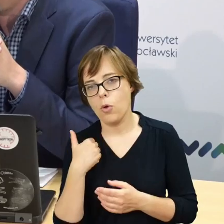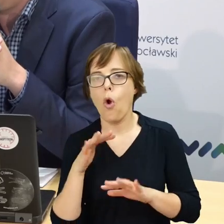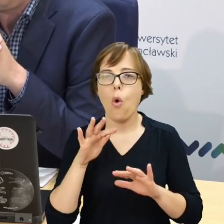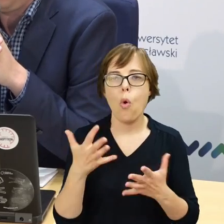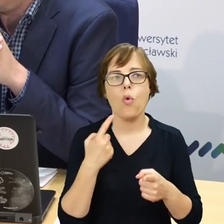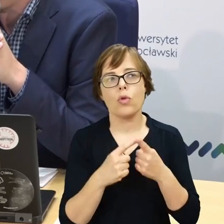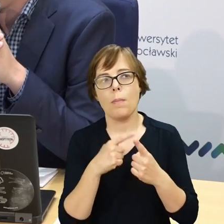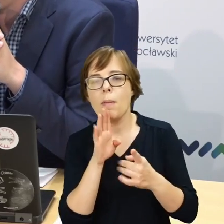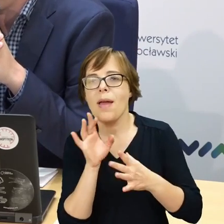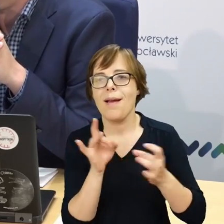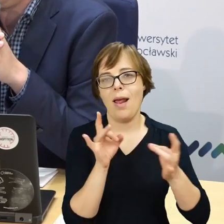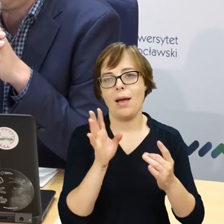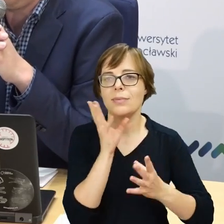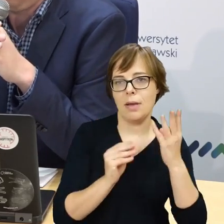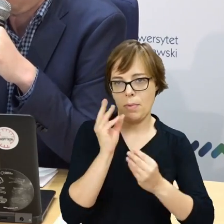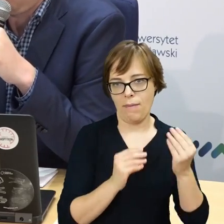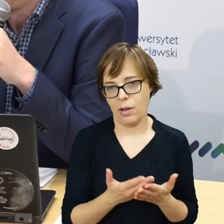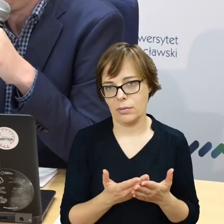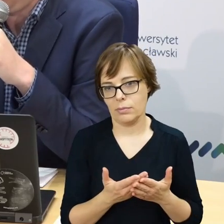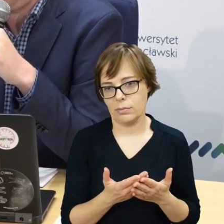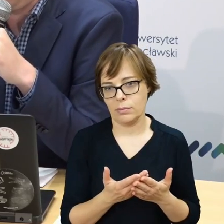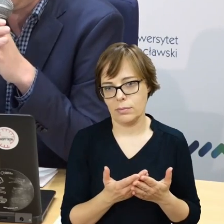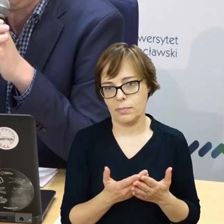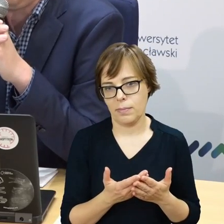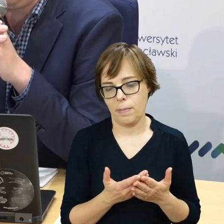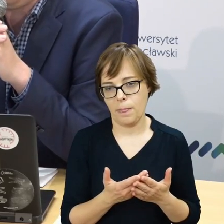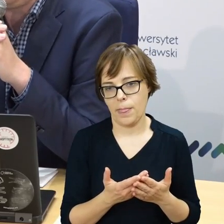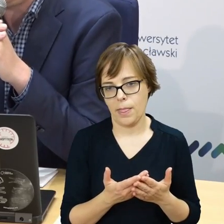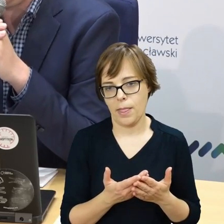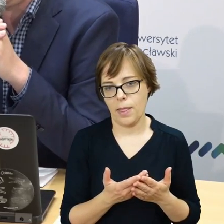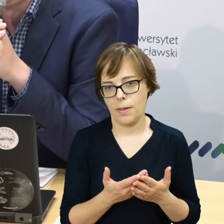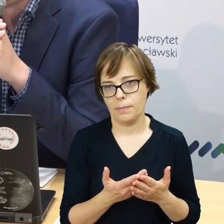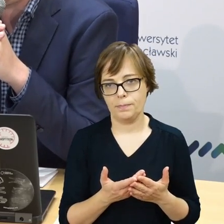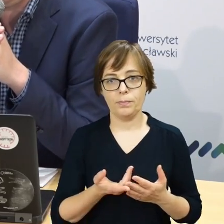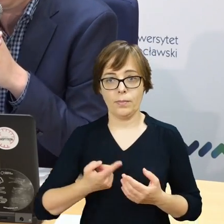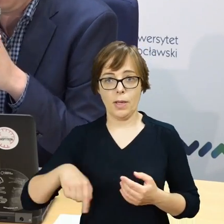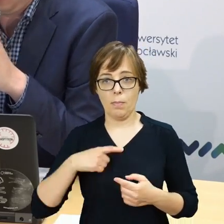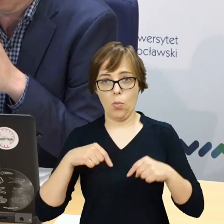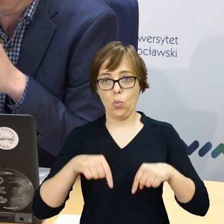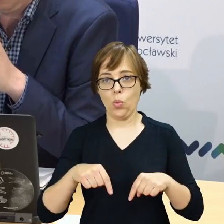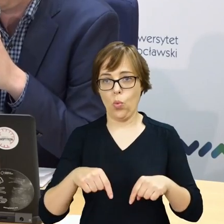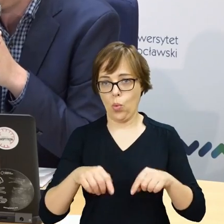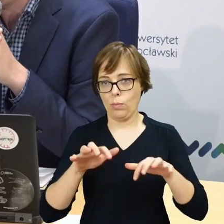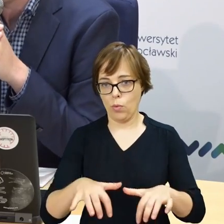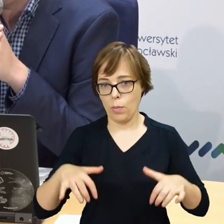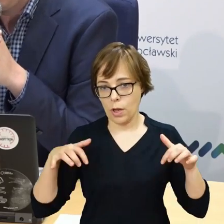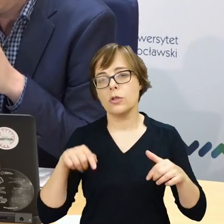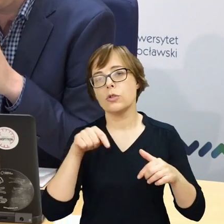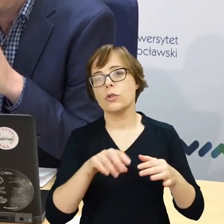gra, którą pewnie jak tutaj siedzimy, zwłaszcza mam na myśli tutaj publiczność związaną z siecią